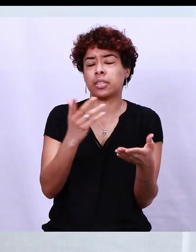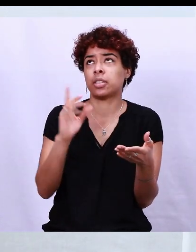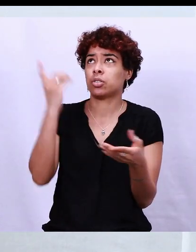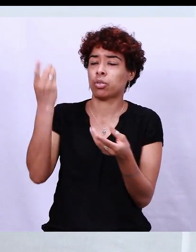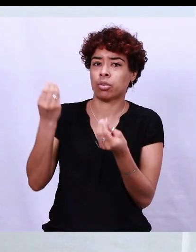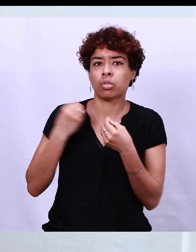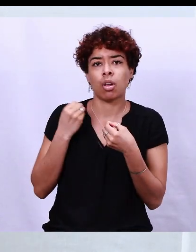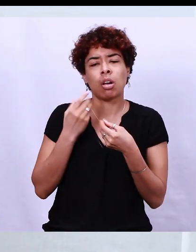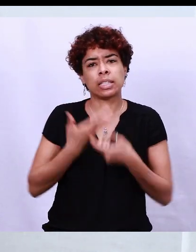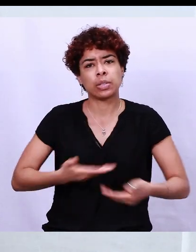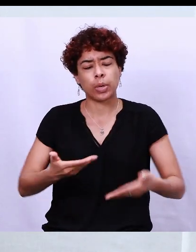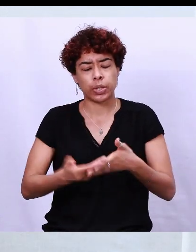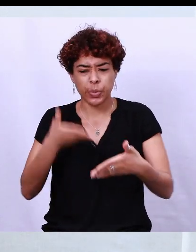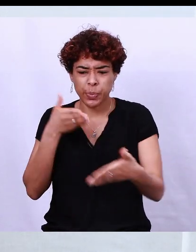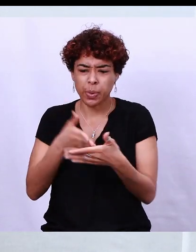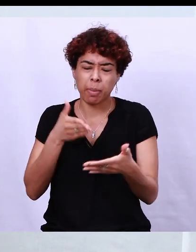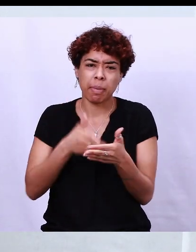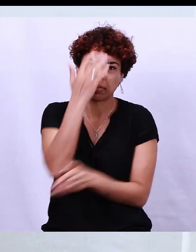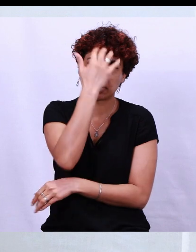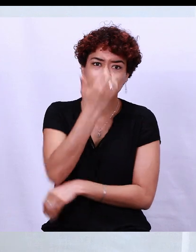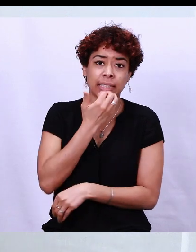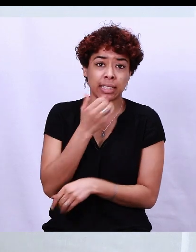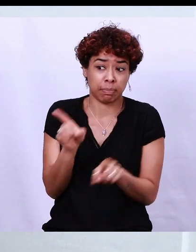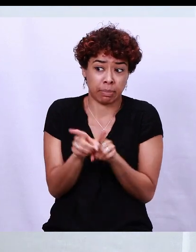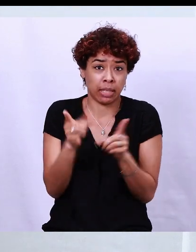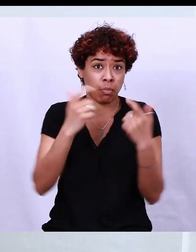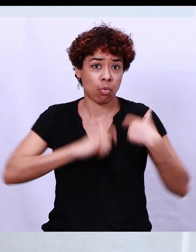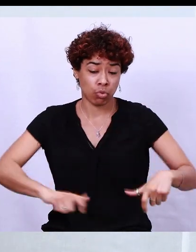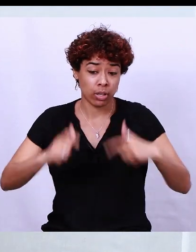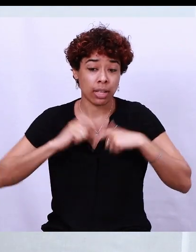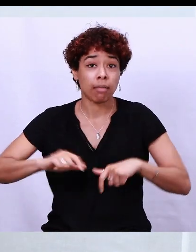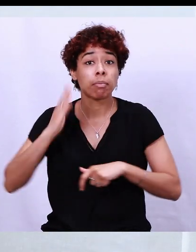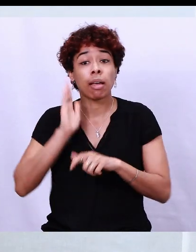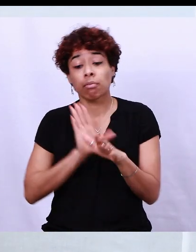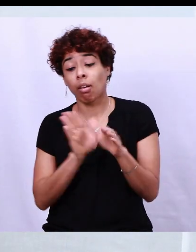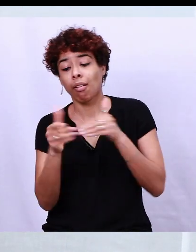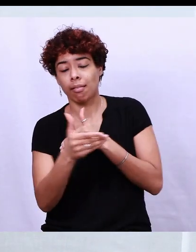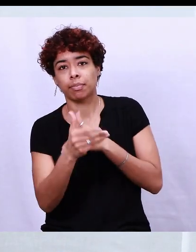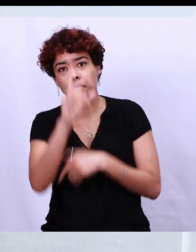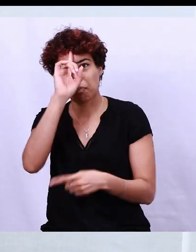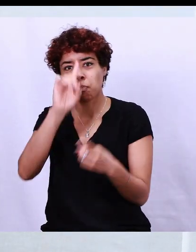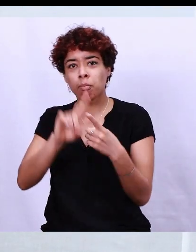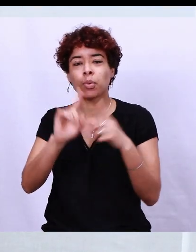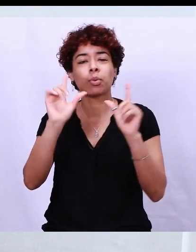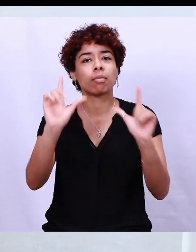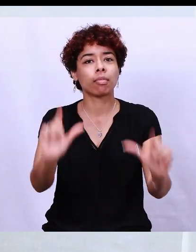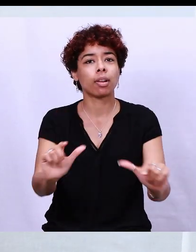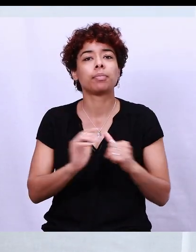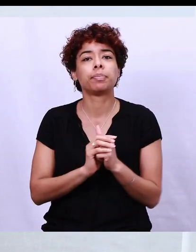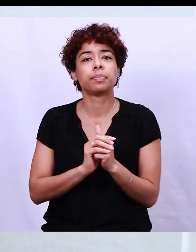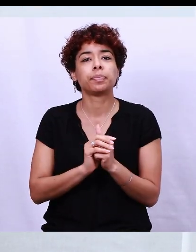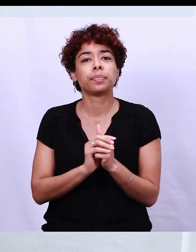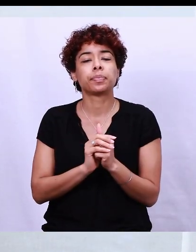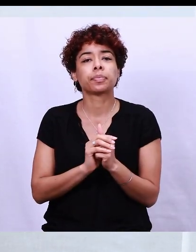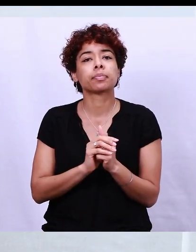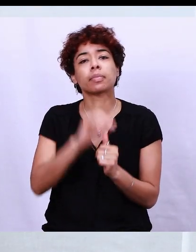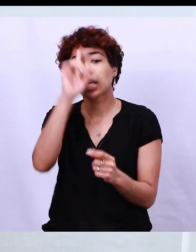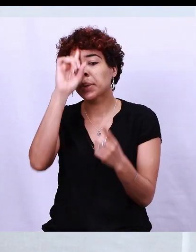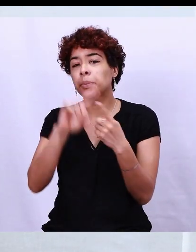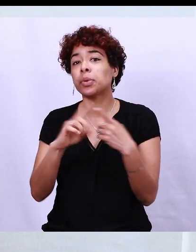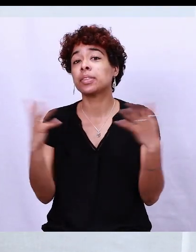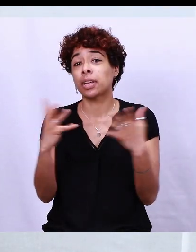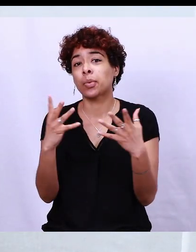d'épreuve, des temps d'affliction, comme Joseph, parce qu'il y a un but derrière tout cela. Et un des buts que l'on a,